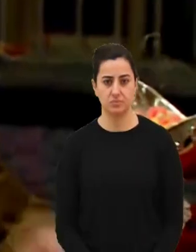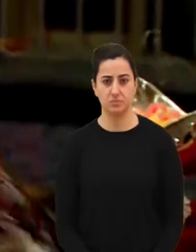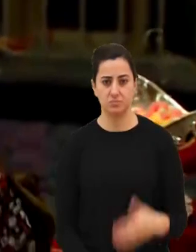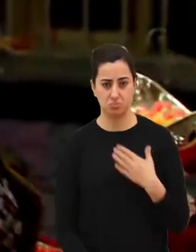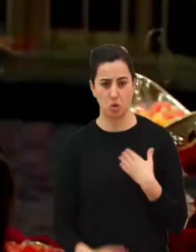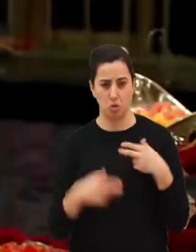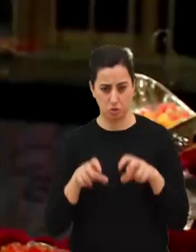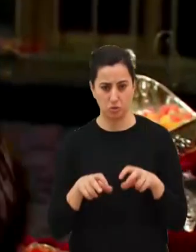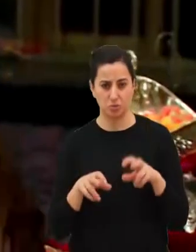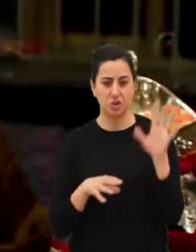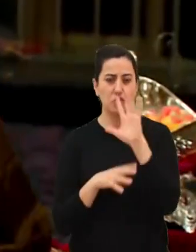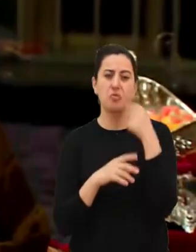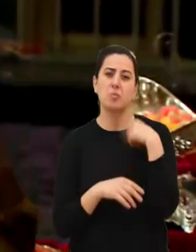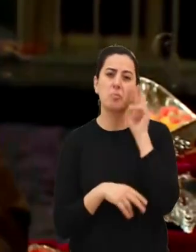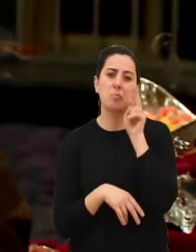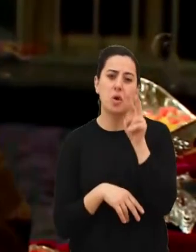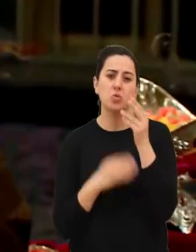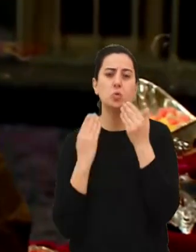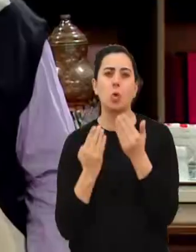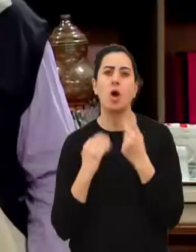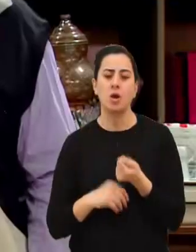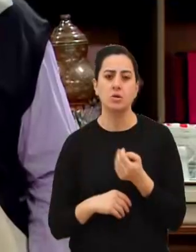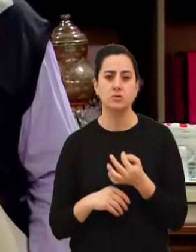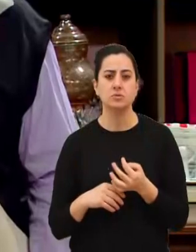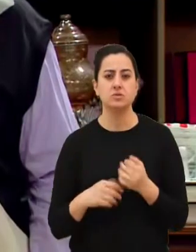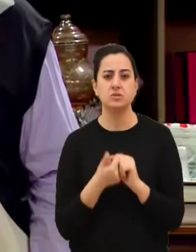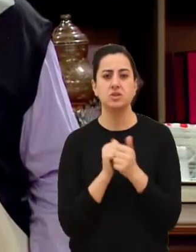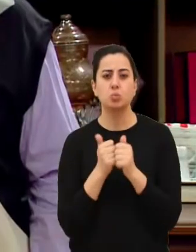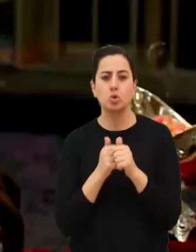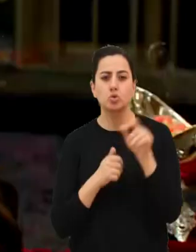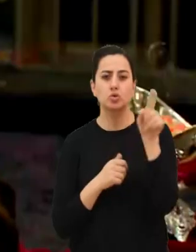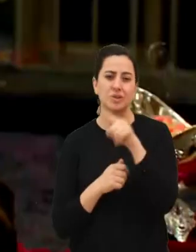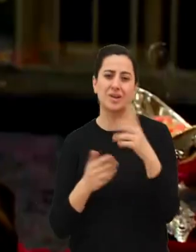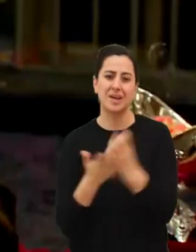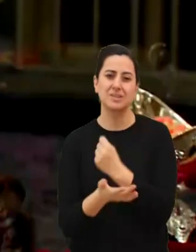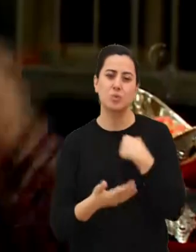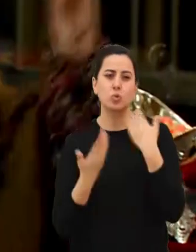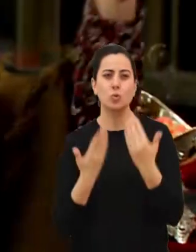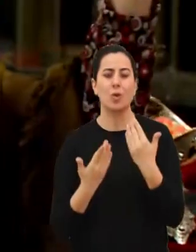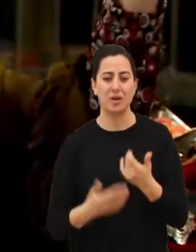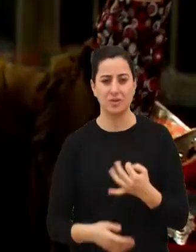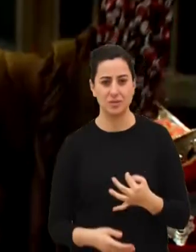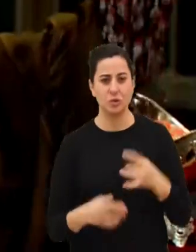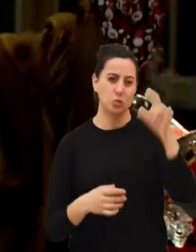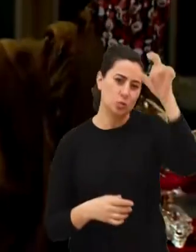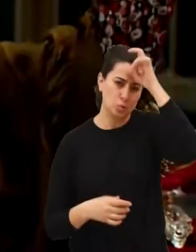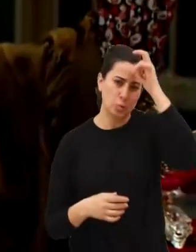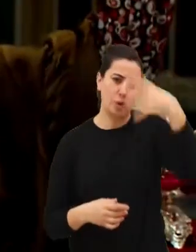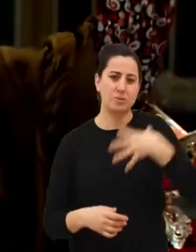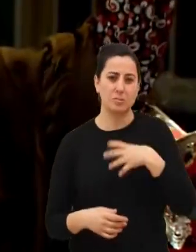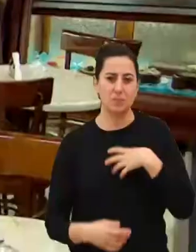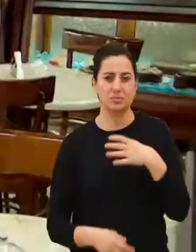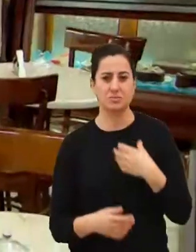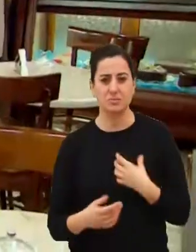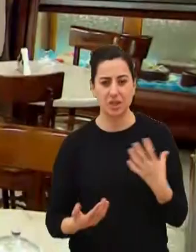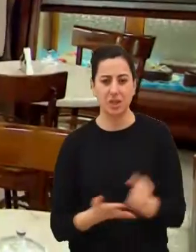Ben oturdum böyle bakayım televizyonu, dua edeyim. Bizim sporcular kazansın, bilir misin? Olsun Türkiye. Aynen. Olsun bir tabii